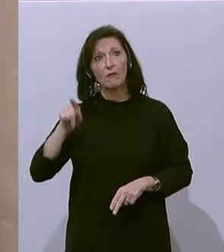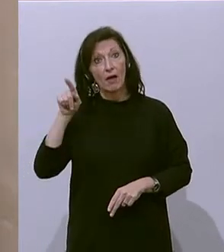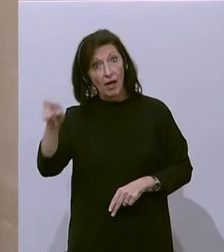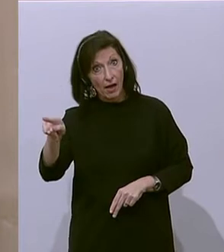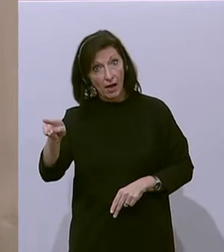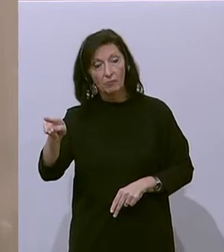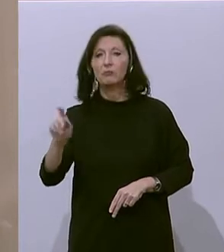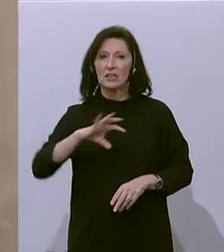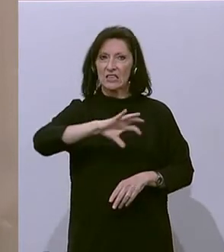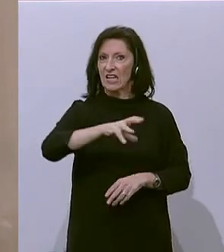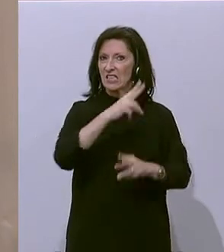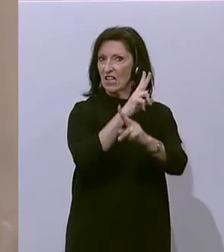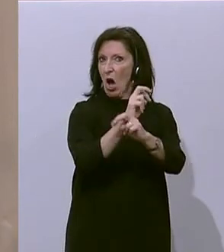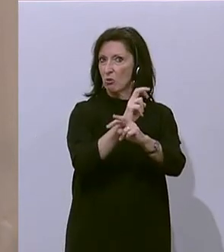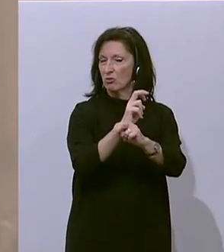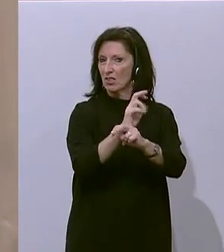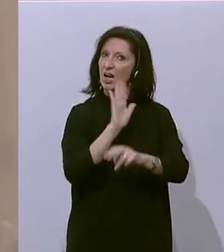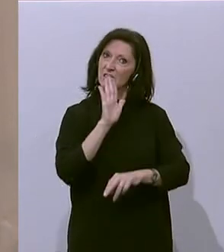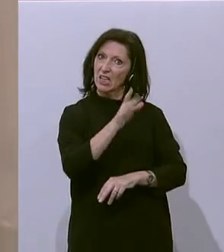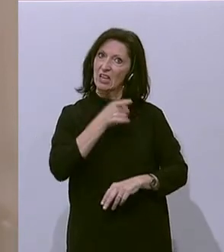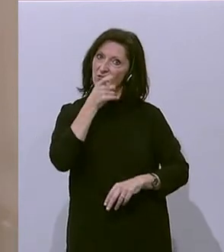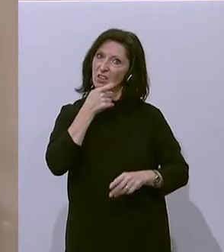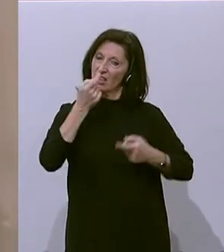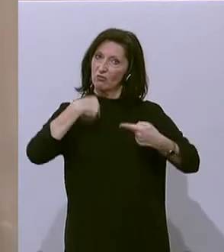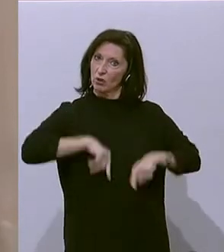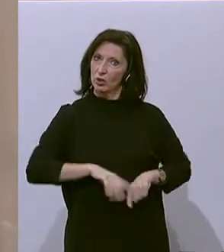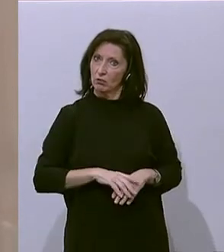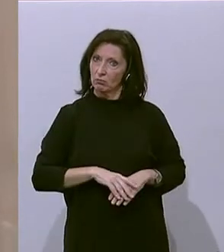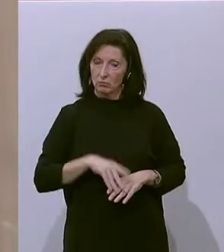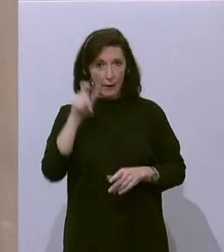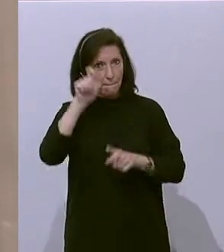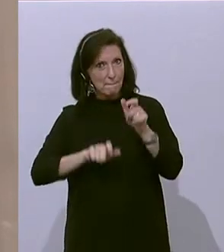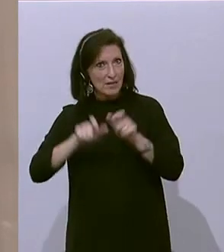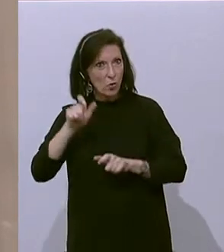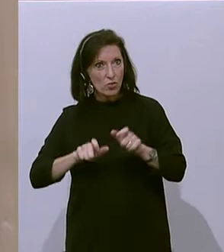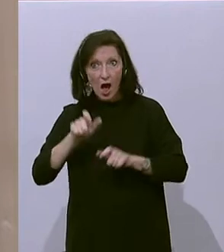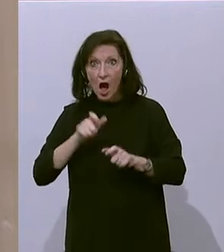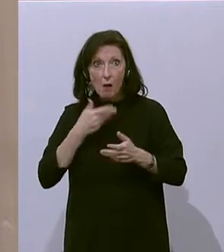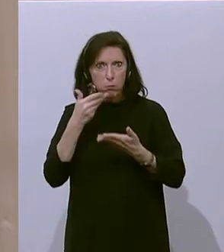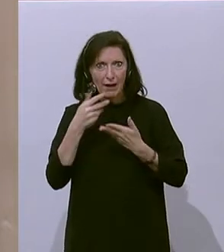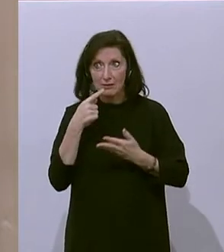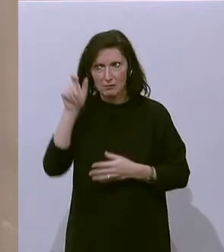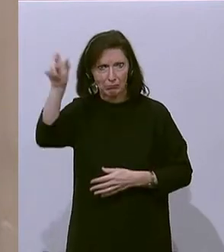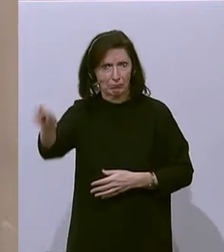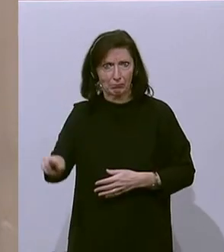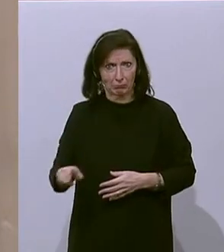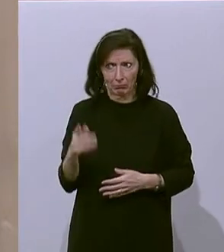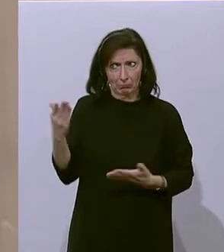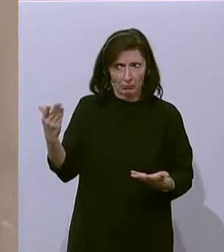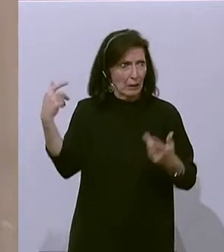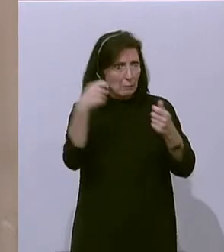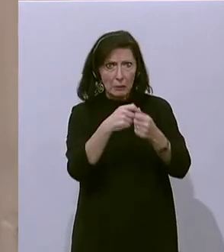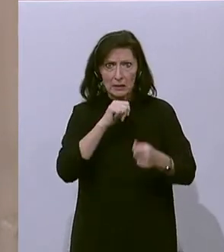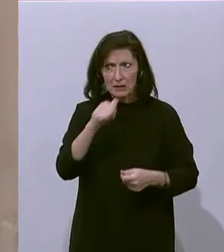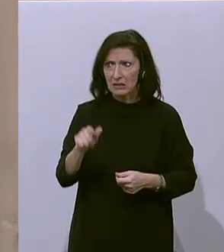Finanzvorstand der Casinos Austria bestellt, obwohl ihm ein Personalberater fehlendes Know-how und Eignung